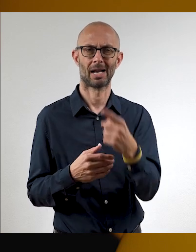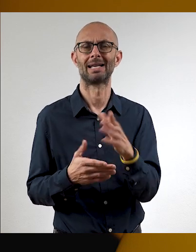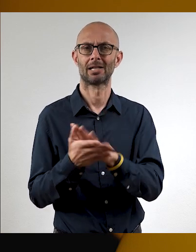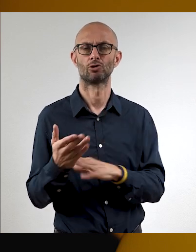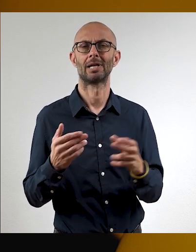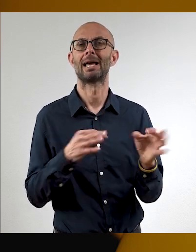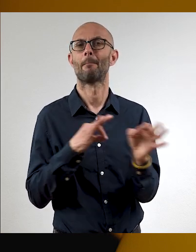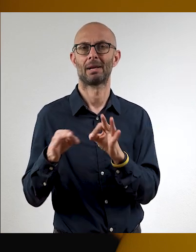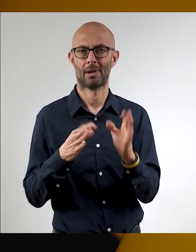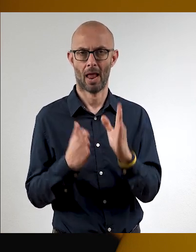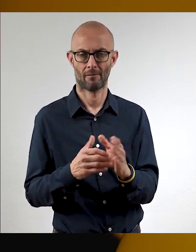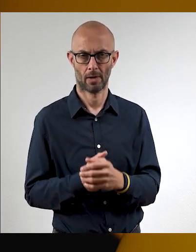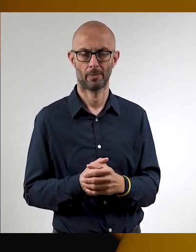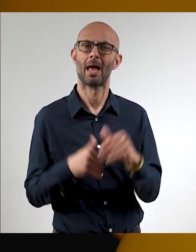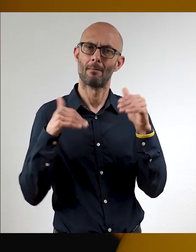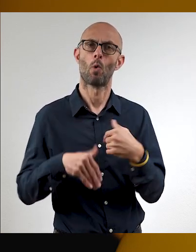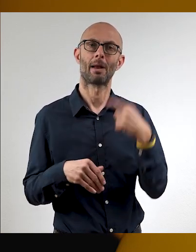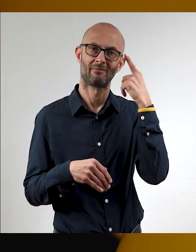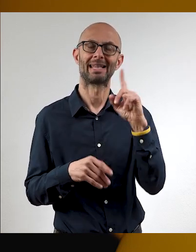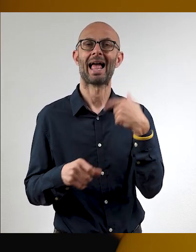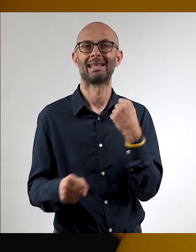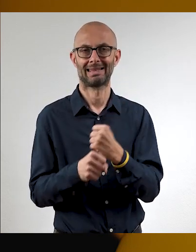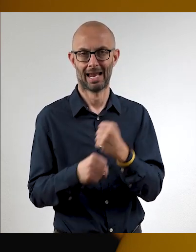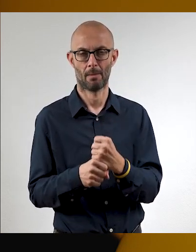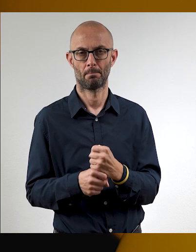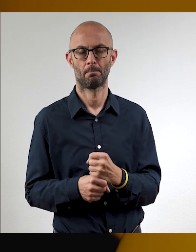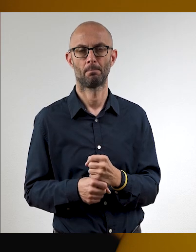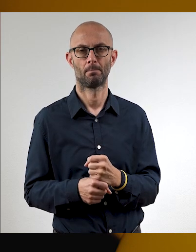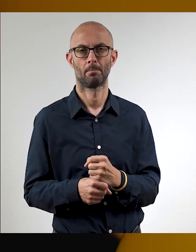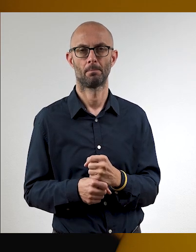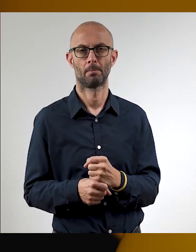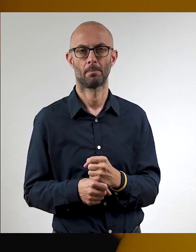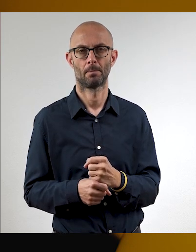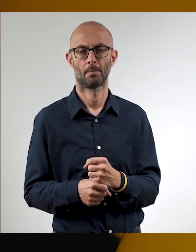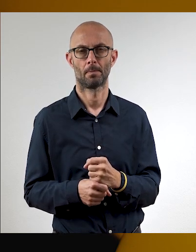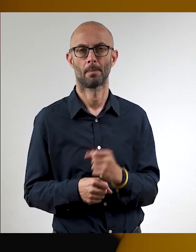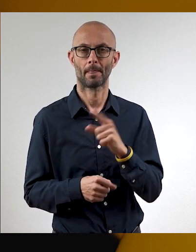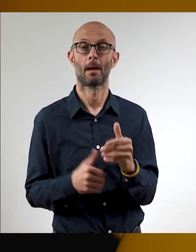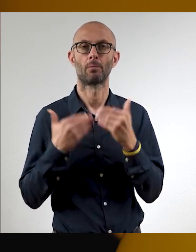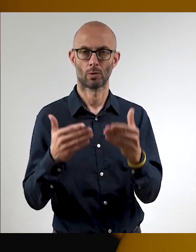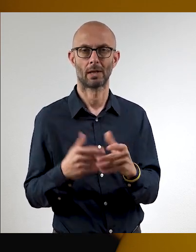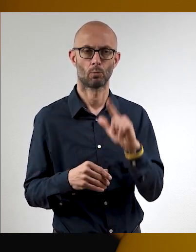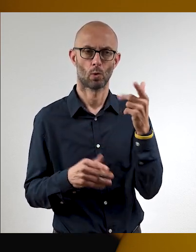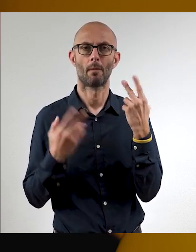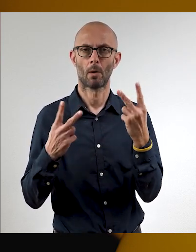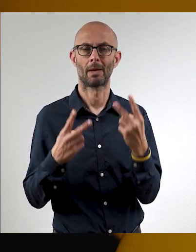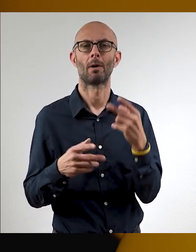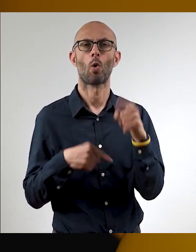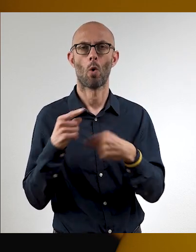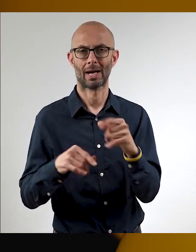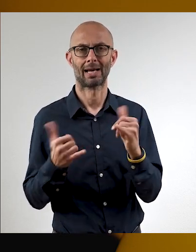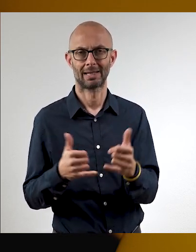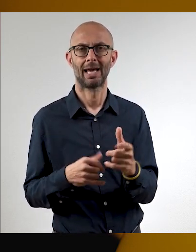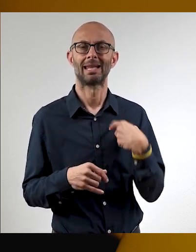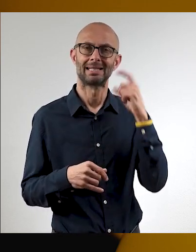Začne se s pripravo. Moram vedeti, kaj delam. Ne? In potem drug pomemben korak je,